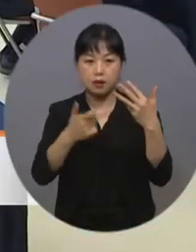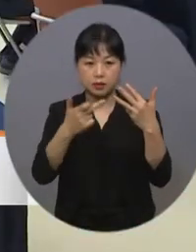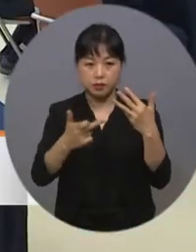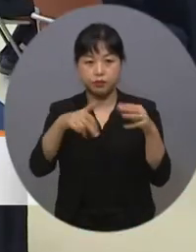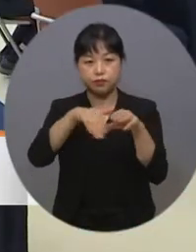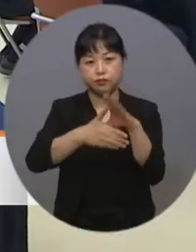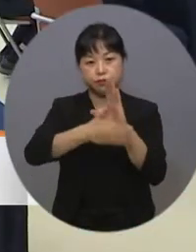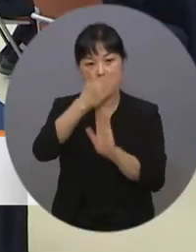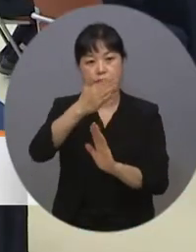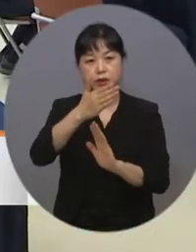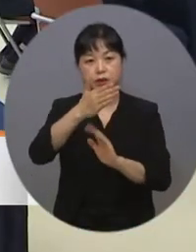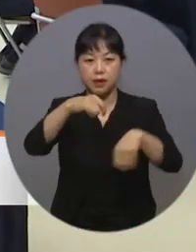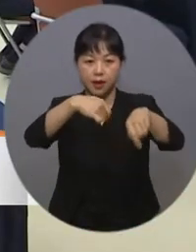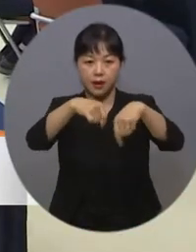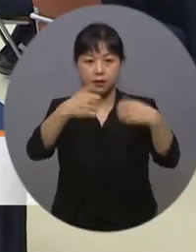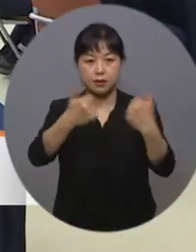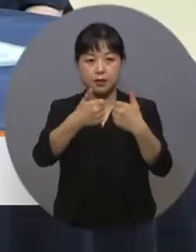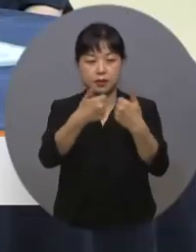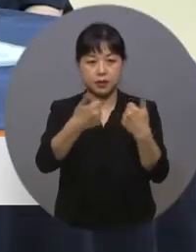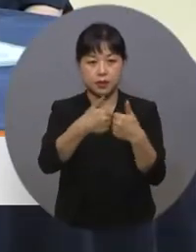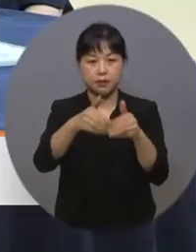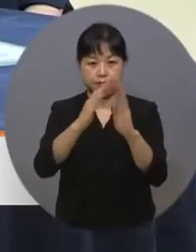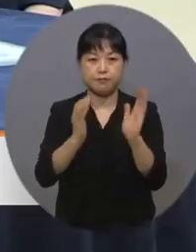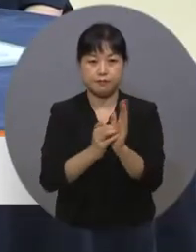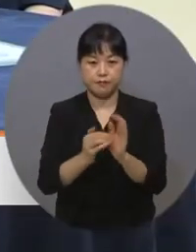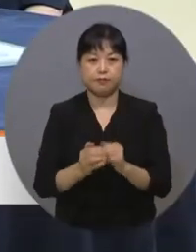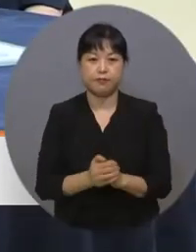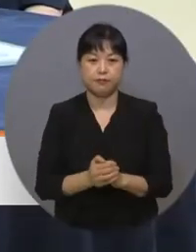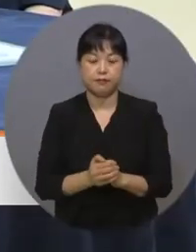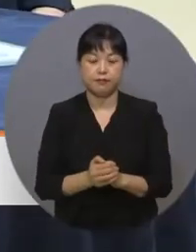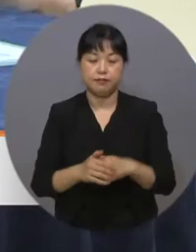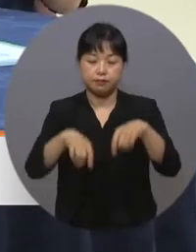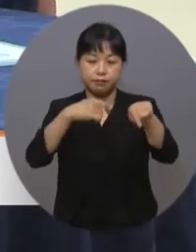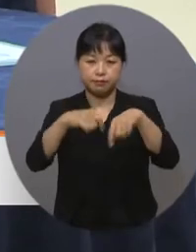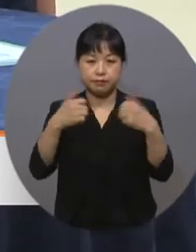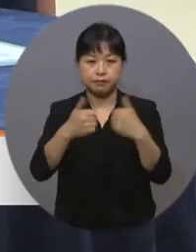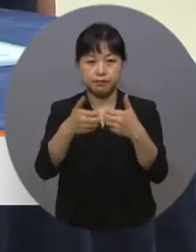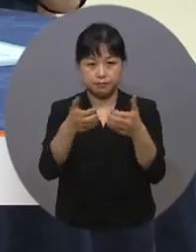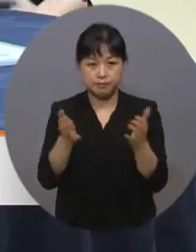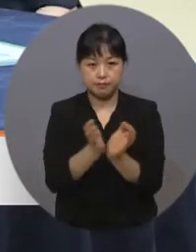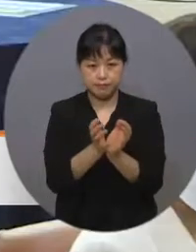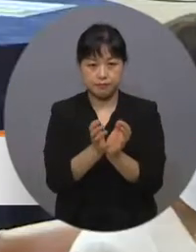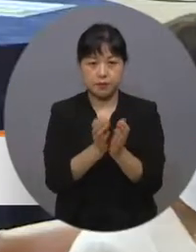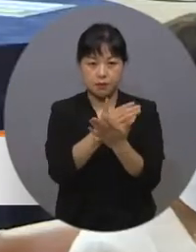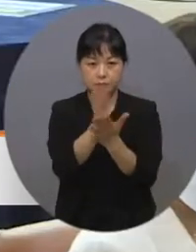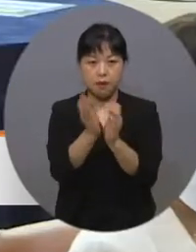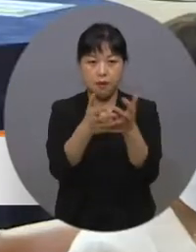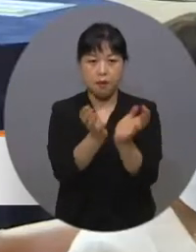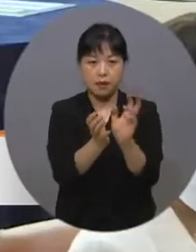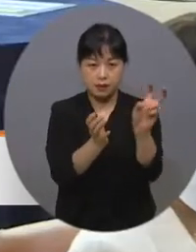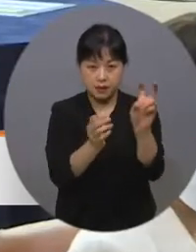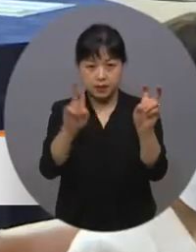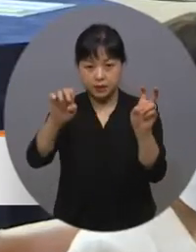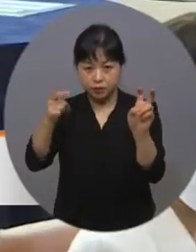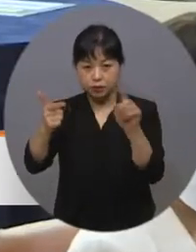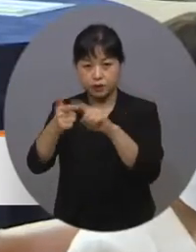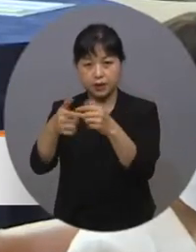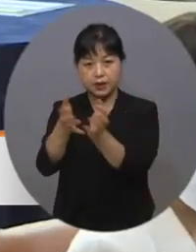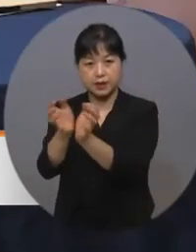문화도시 행정협의체를 발족했습니다. 행정협의체는 20개 부서 26개 팀 구조로